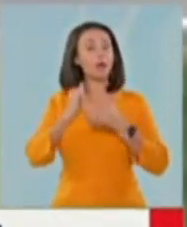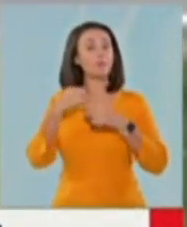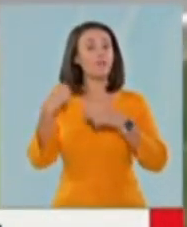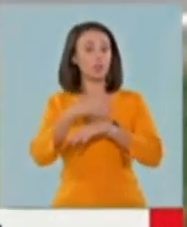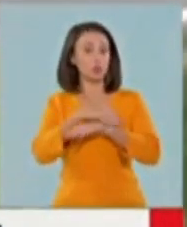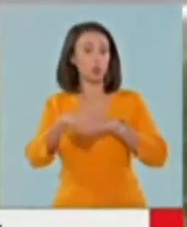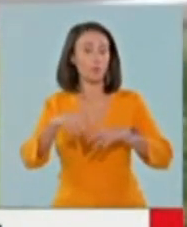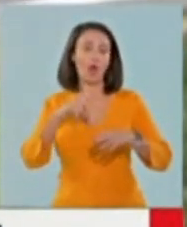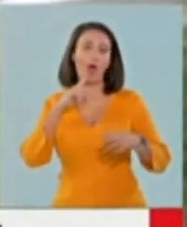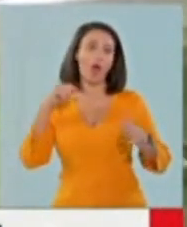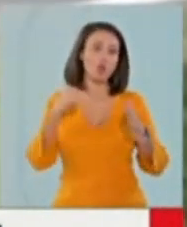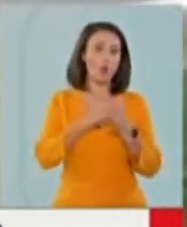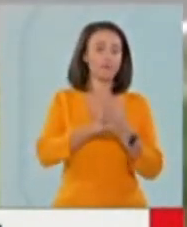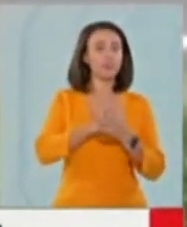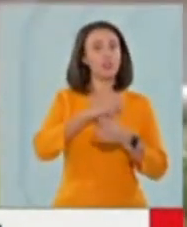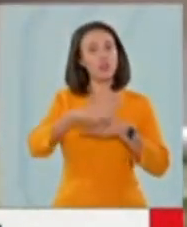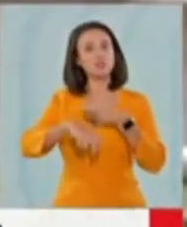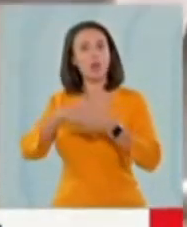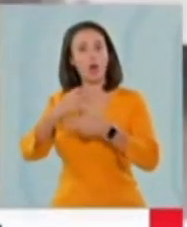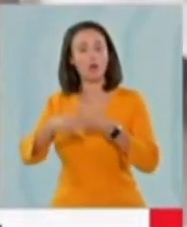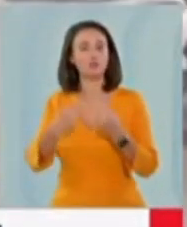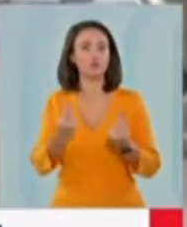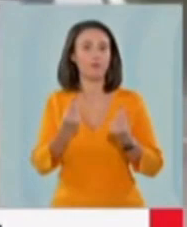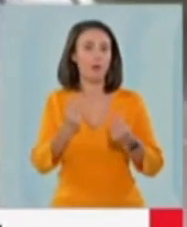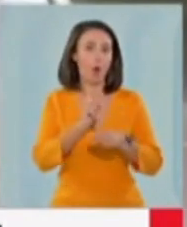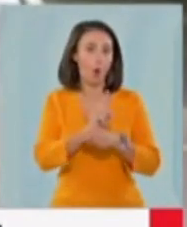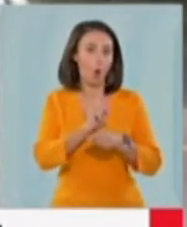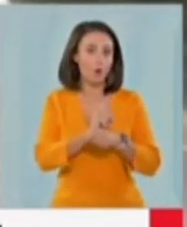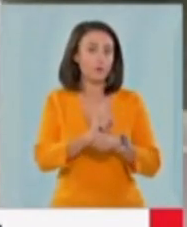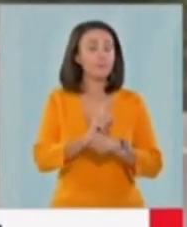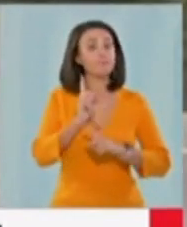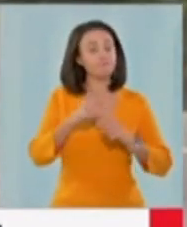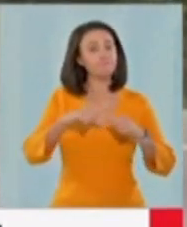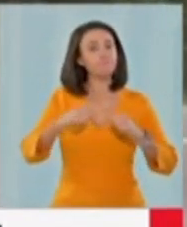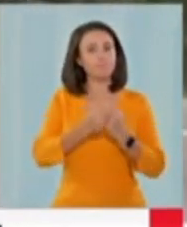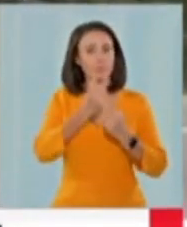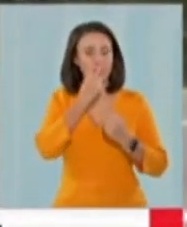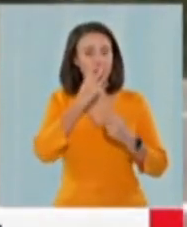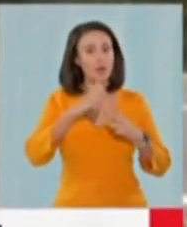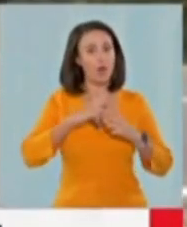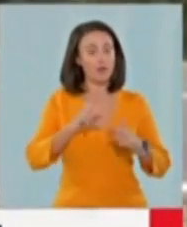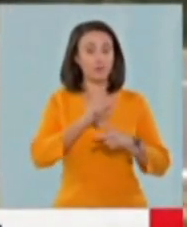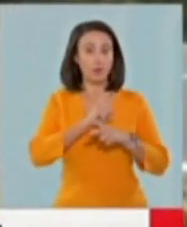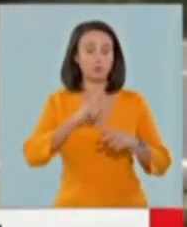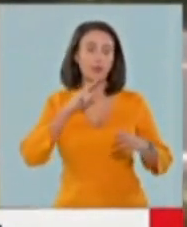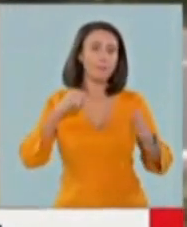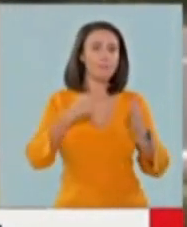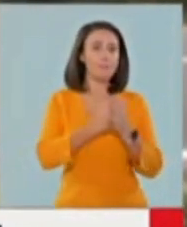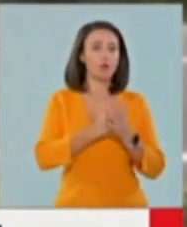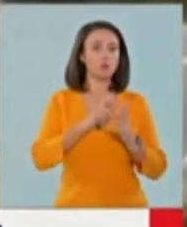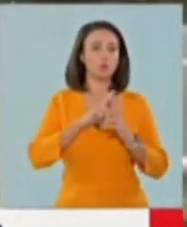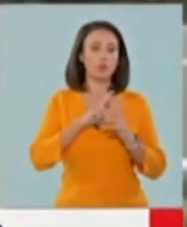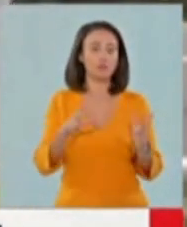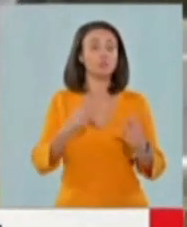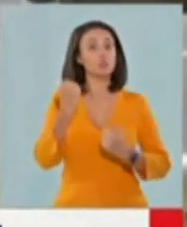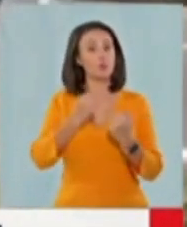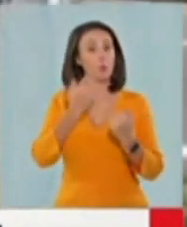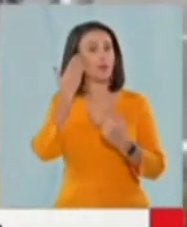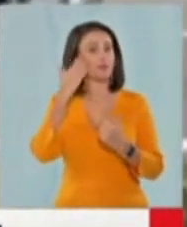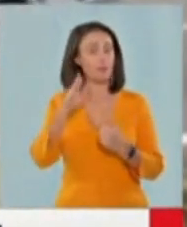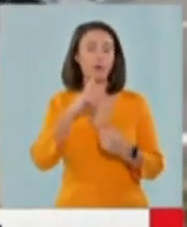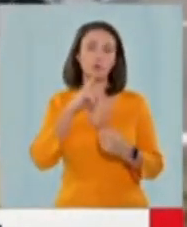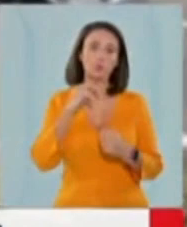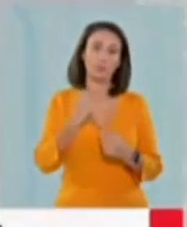a ricoșat, după care s-a rostogolit de câteva ori. Cu toate că accidentul pare grav la prima vedere din cauza impactului puternic, șoferul a scăpat